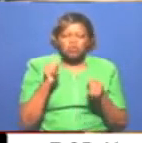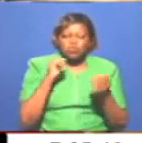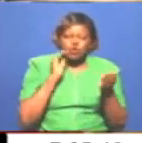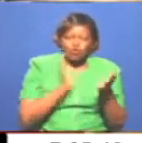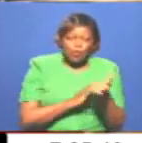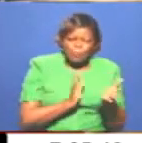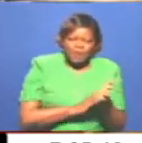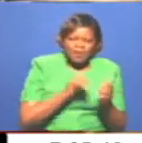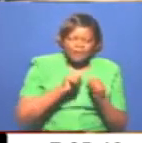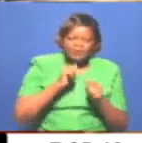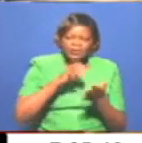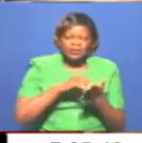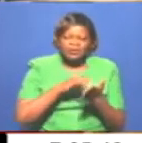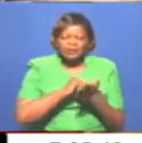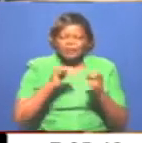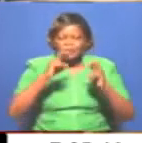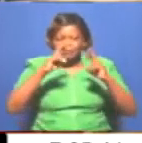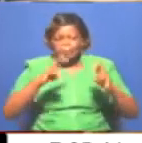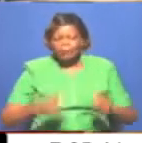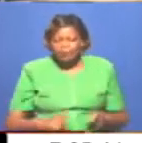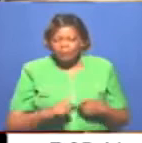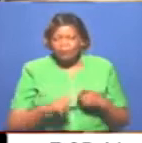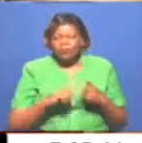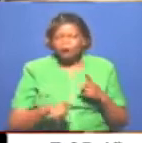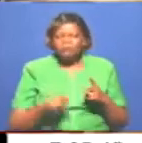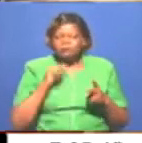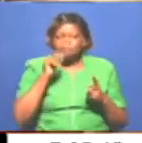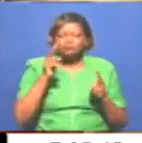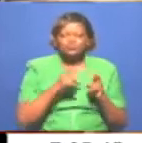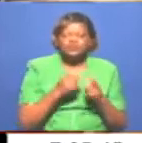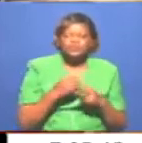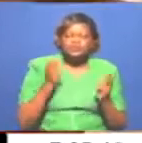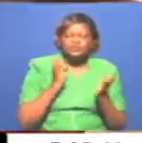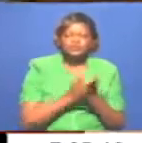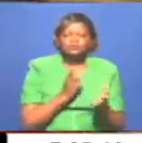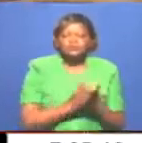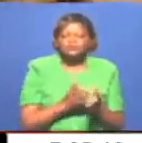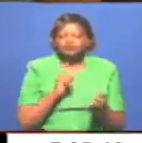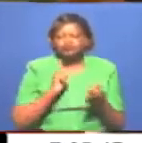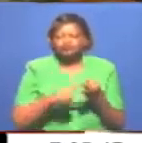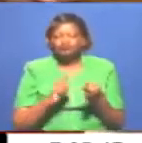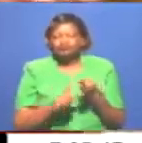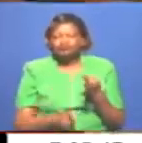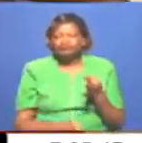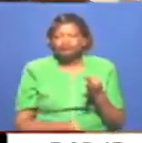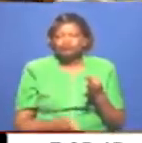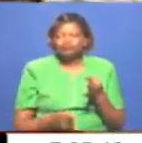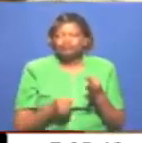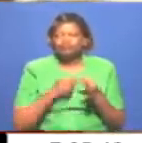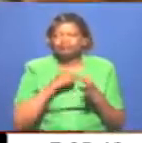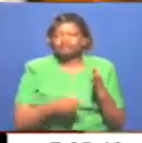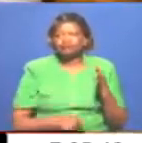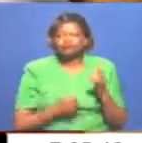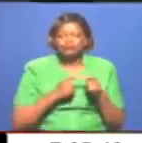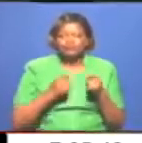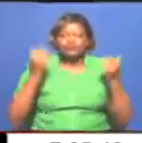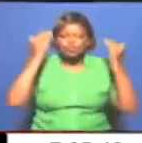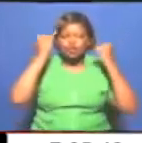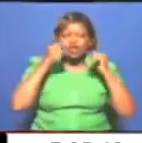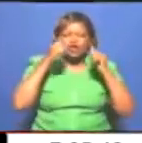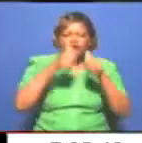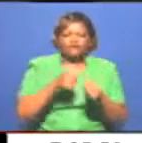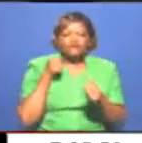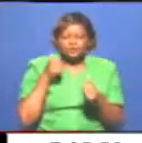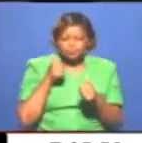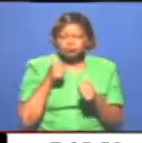case under investigations. He should not conduct any witnesses. Mahakama hata hivyo ilipinga ombi la upande wa